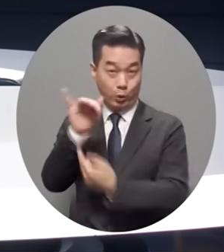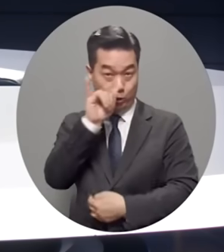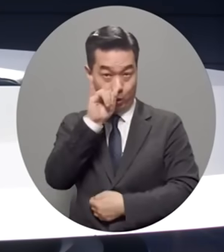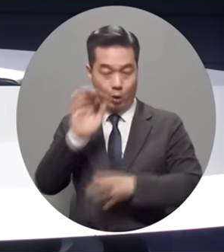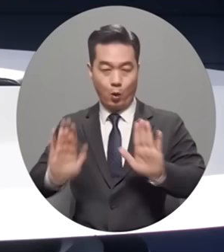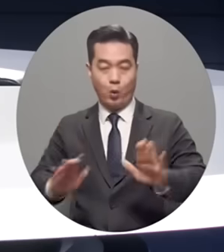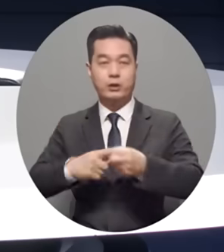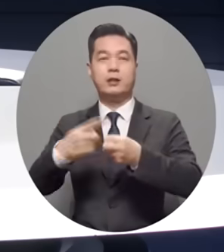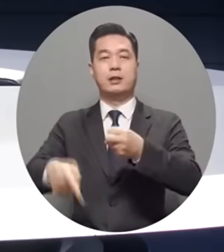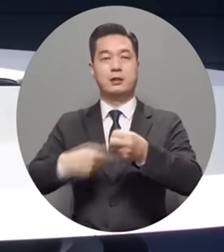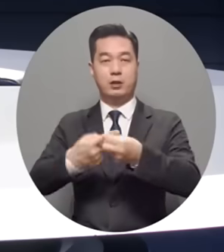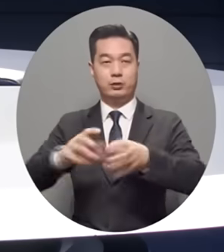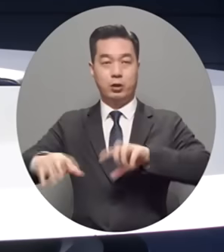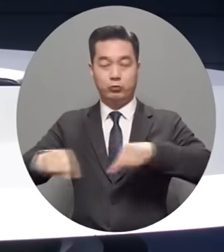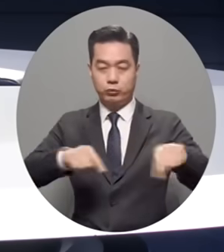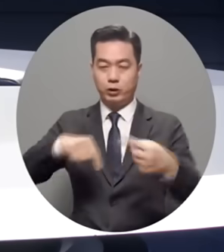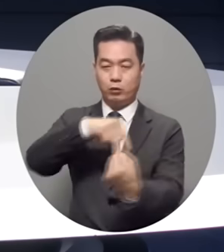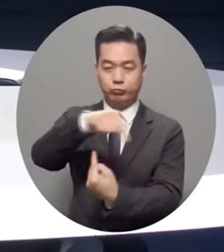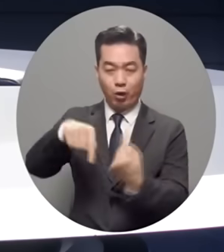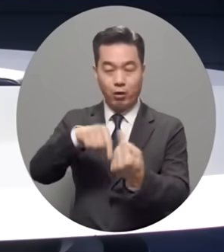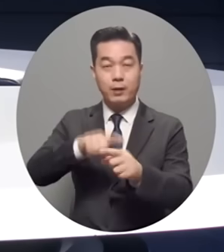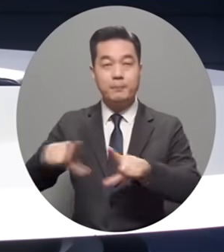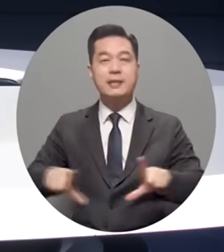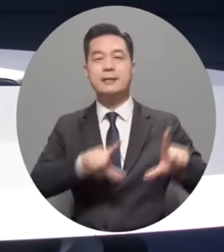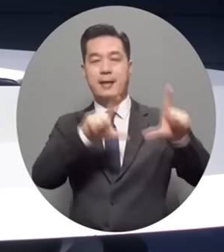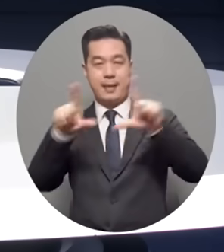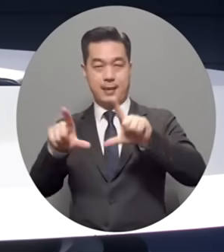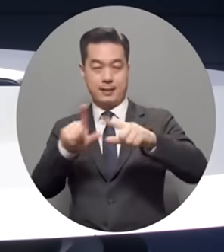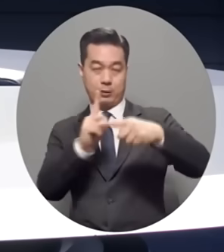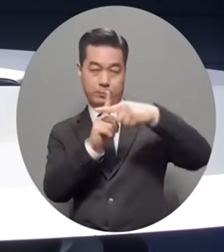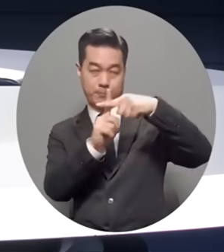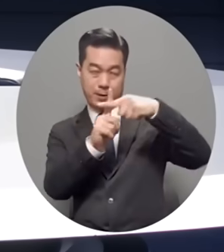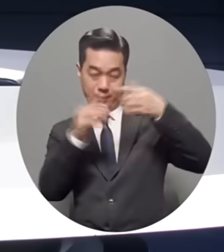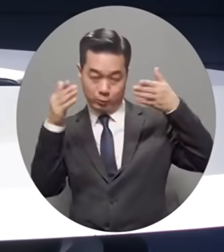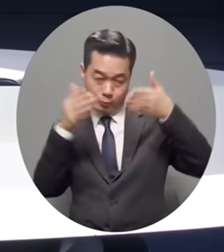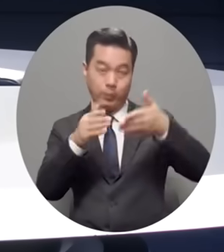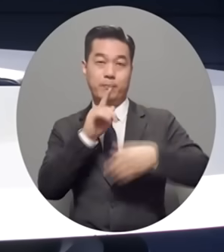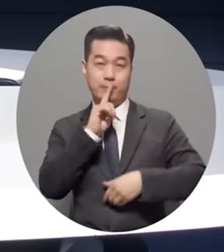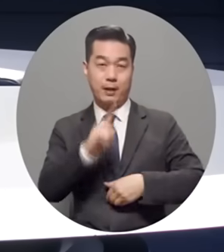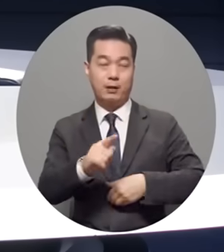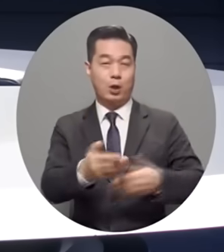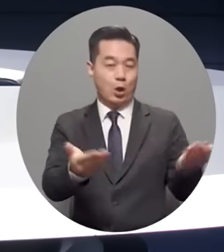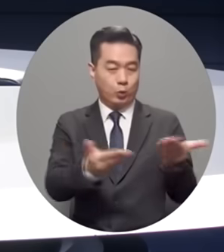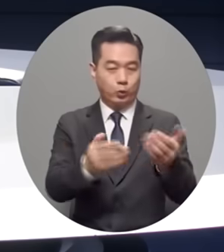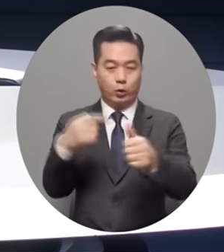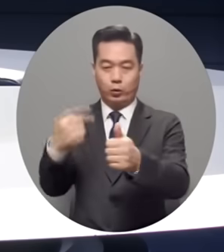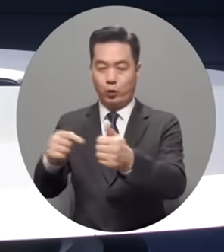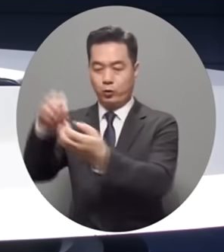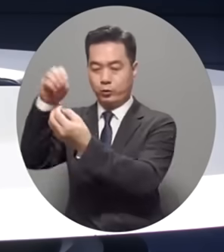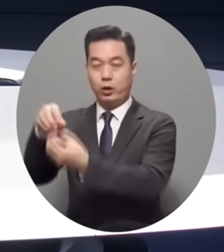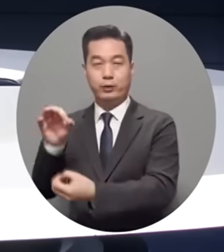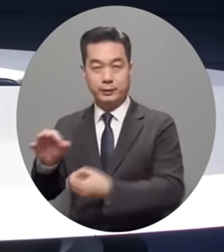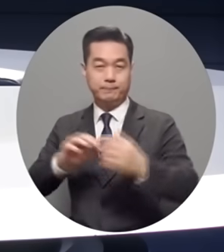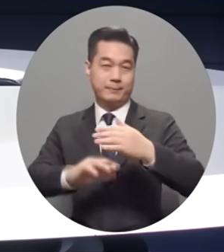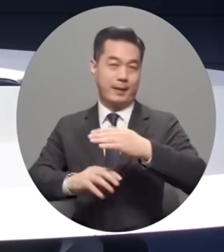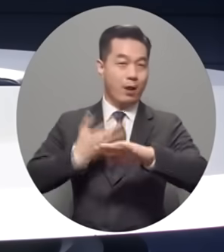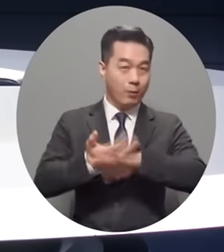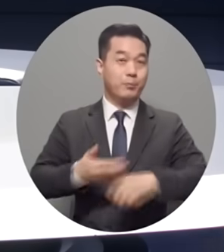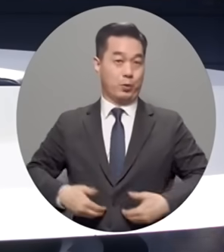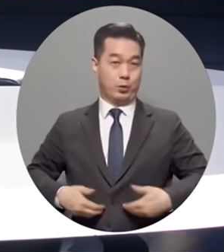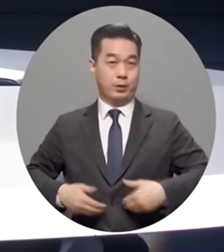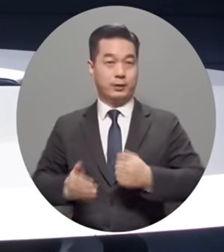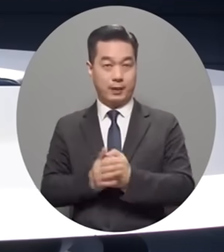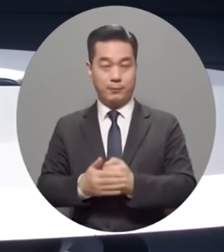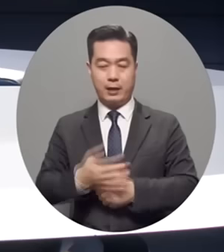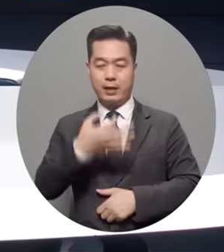국정 운영의 최대 방점은 민생에 두겠다고 했는데요. 노동, 교육, 연금 개혁 등의 필요성을 언급하면서 또다시